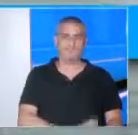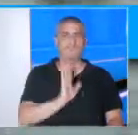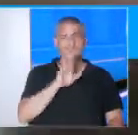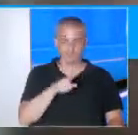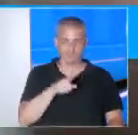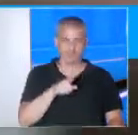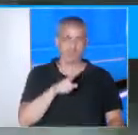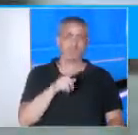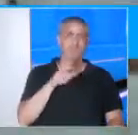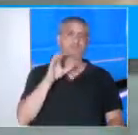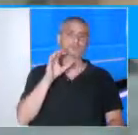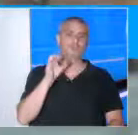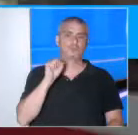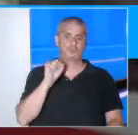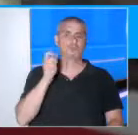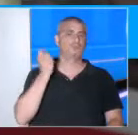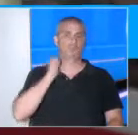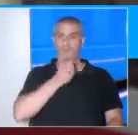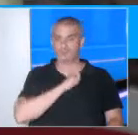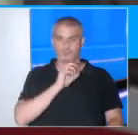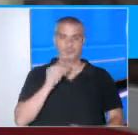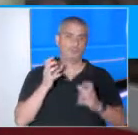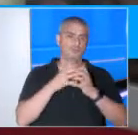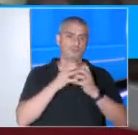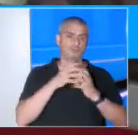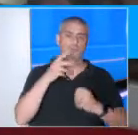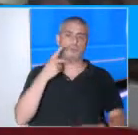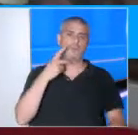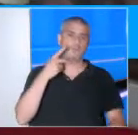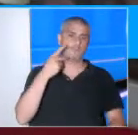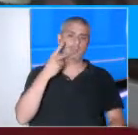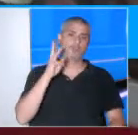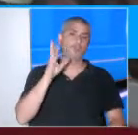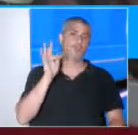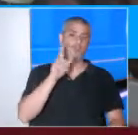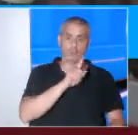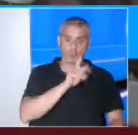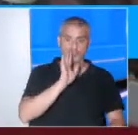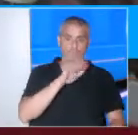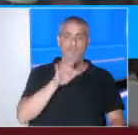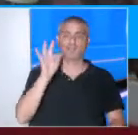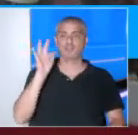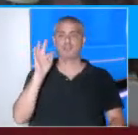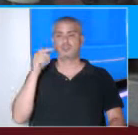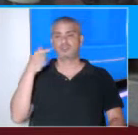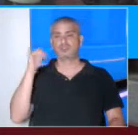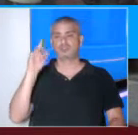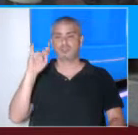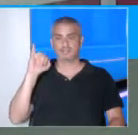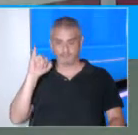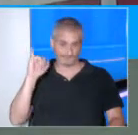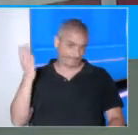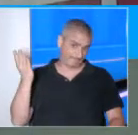יש סונים ויש שיעים, יש שבטי פשטו, ויש שבטים טאג'יקים, אוזבקים.